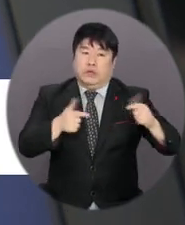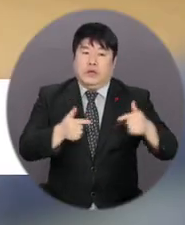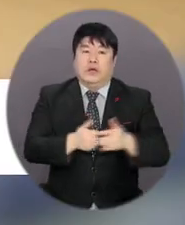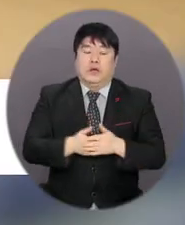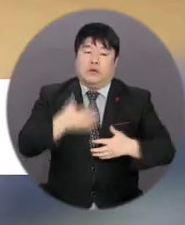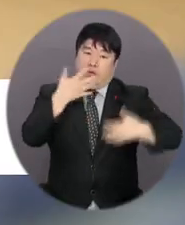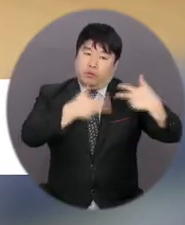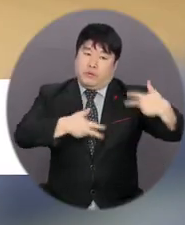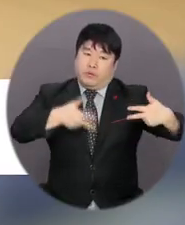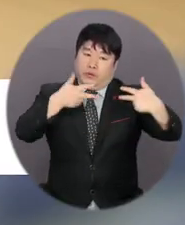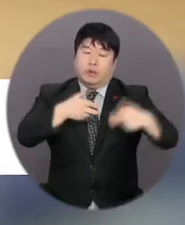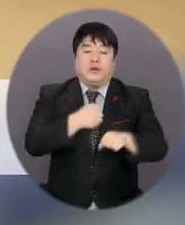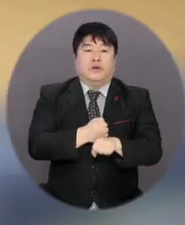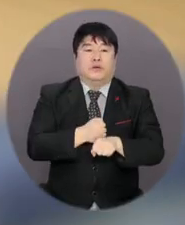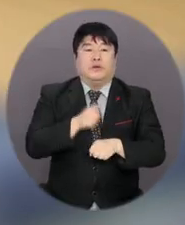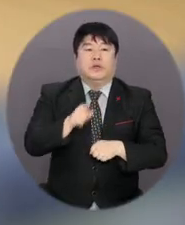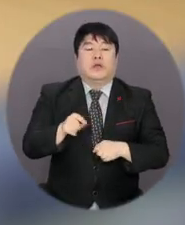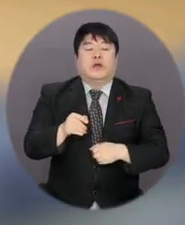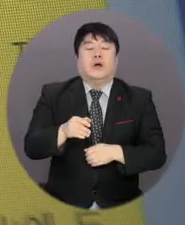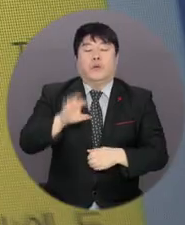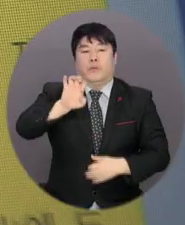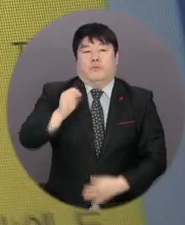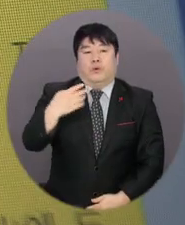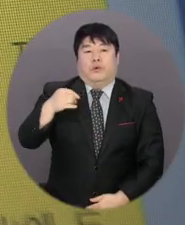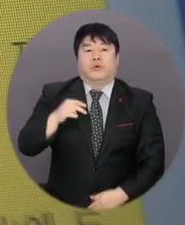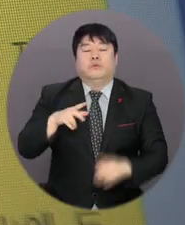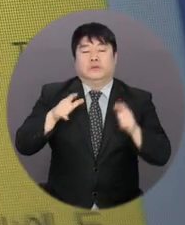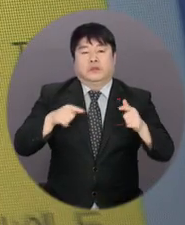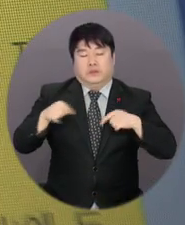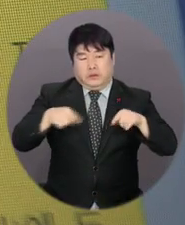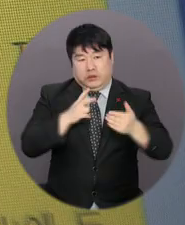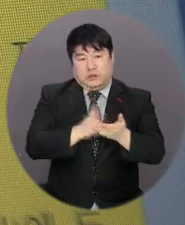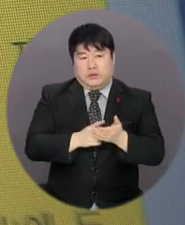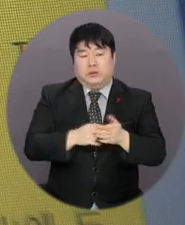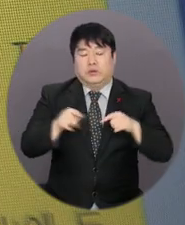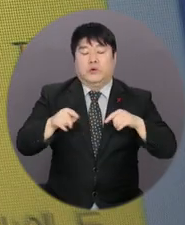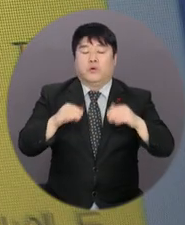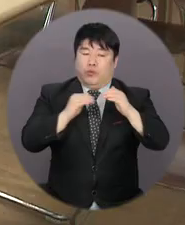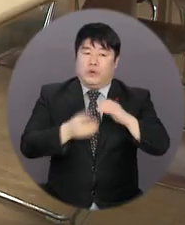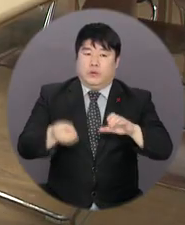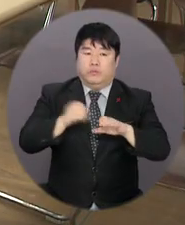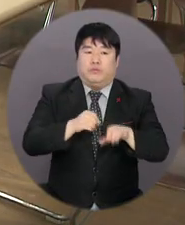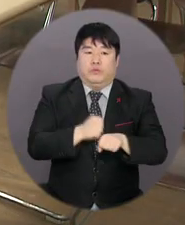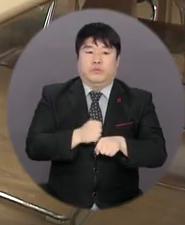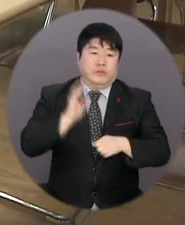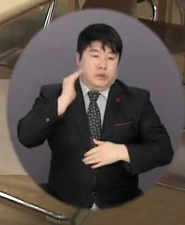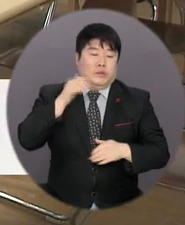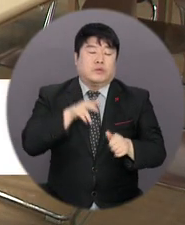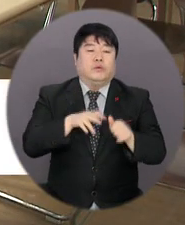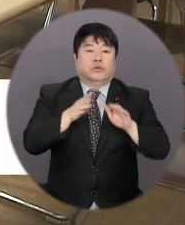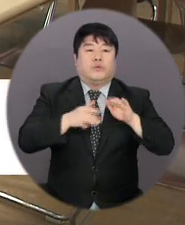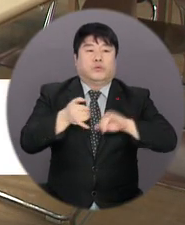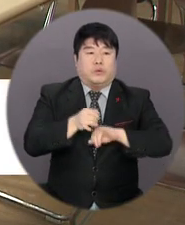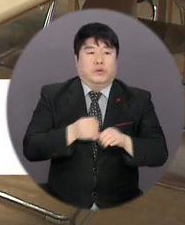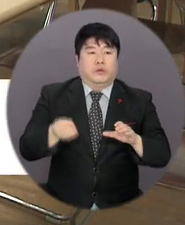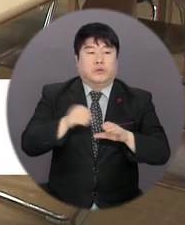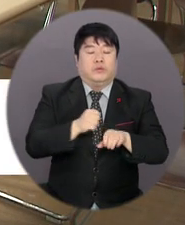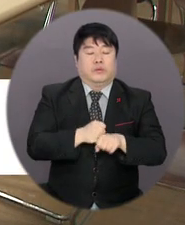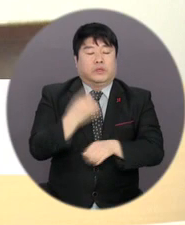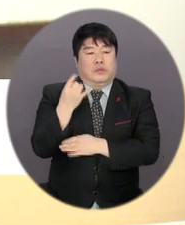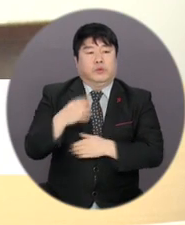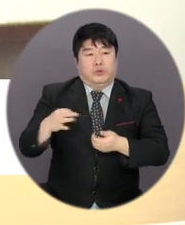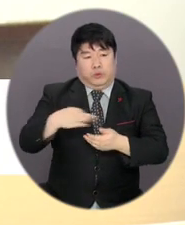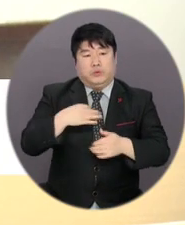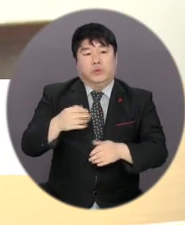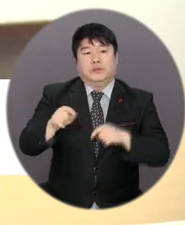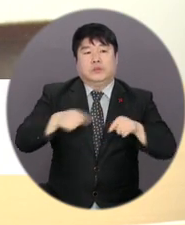이 포럼은 지역의 정책 과제를 발굴해서 대선 공약에 반영하는 활동을 할 예정입니다. 기본소득 보장 등의 정책을 볼